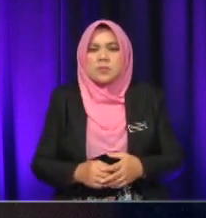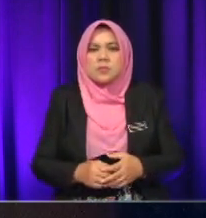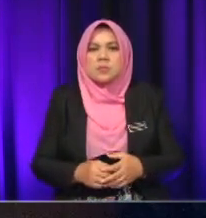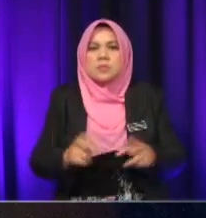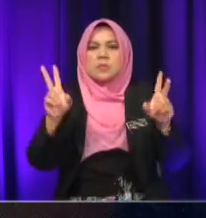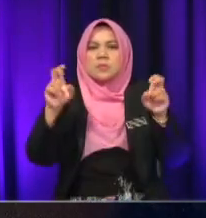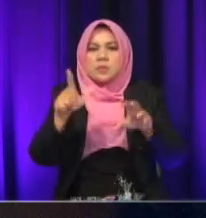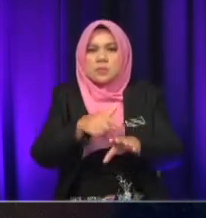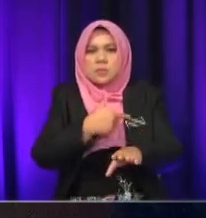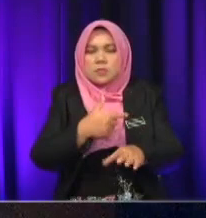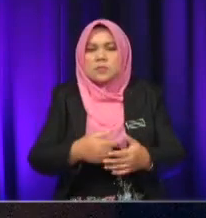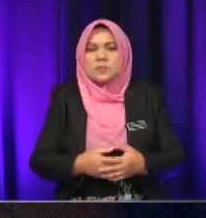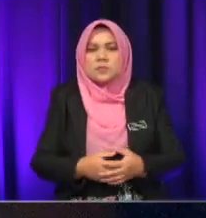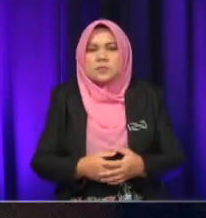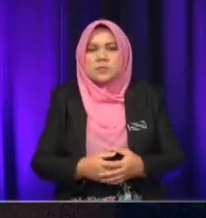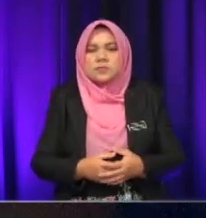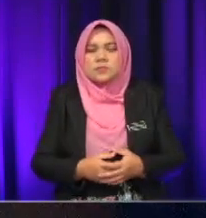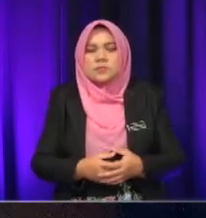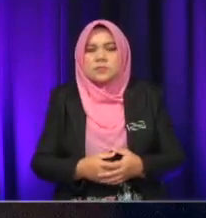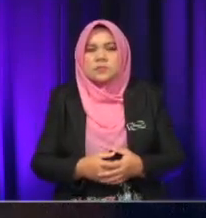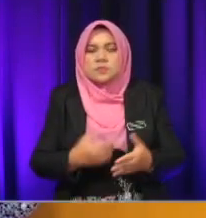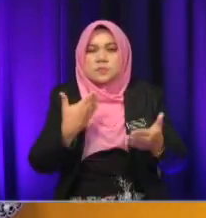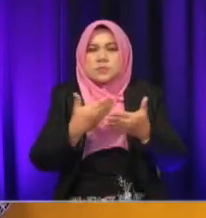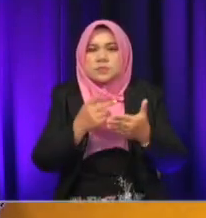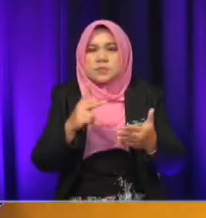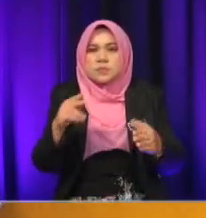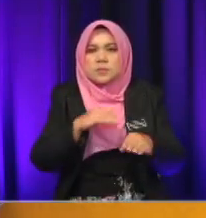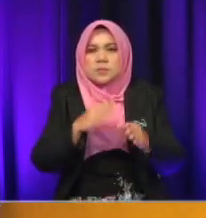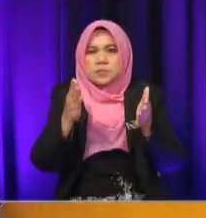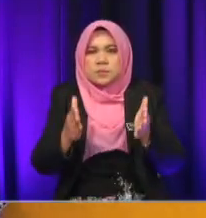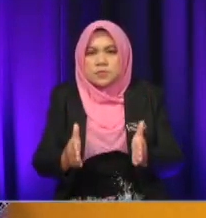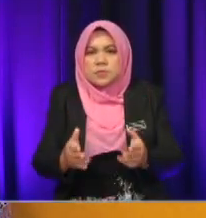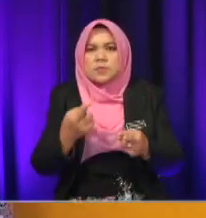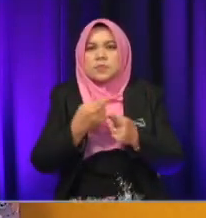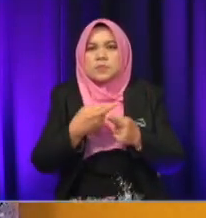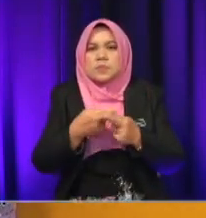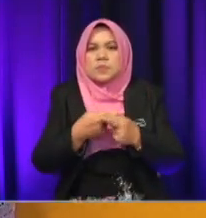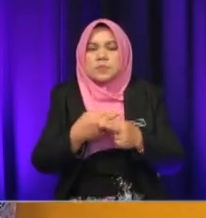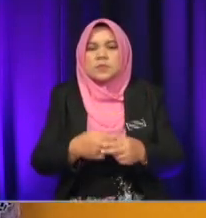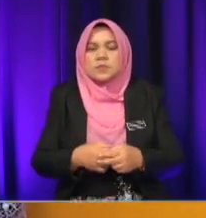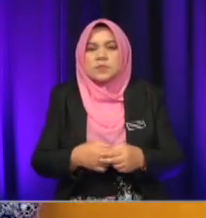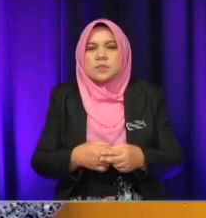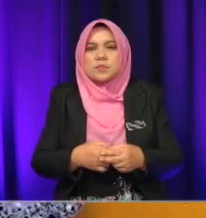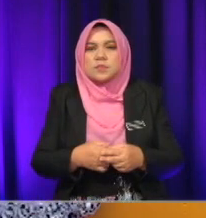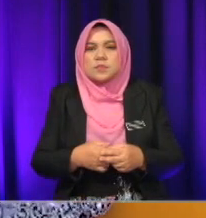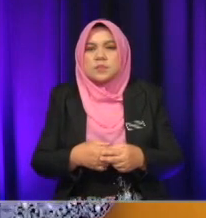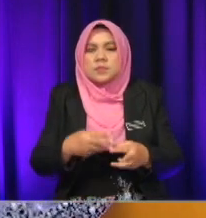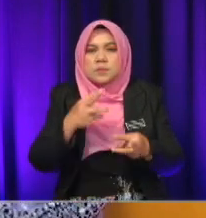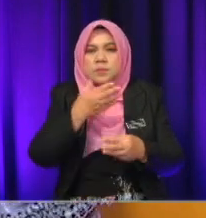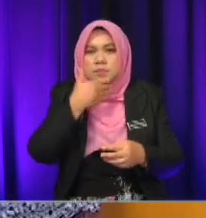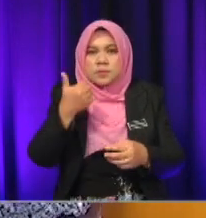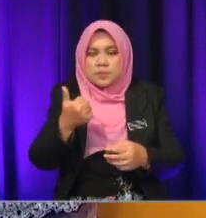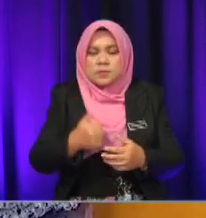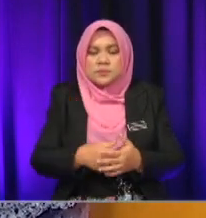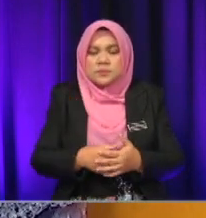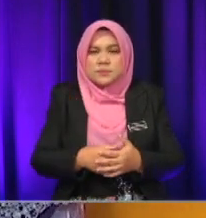sangat. Contohlah begitulah sebab kita nak sampaikan pada orang tu ringkas, padat, menarik. Betul cikgu. Jadi kat